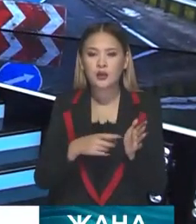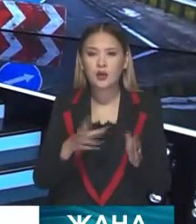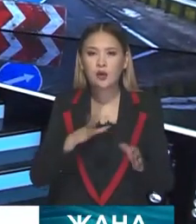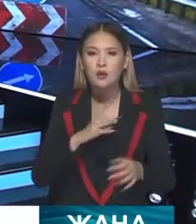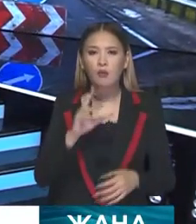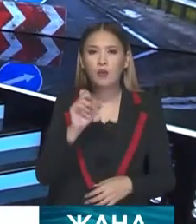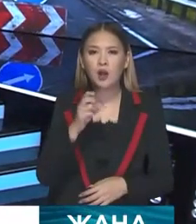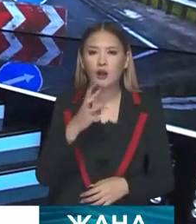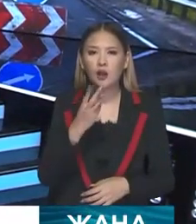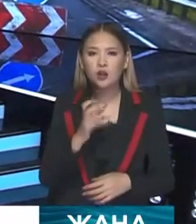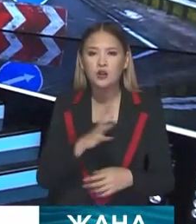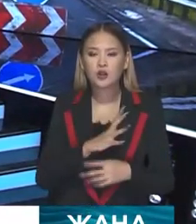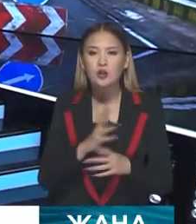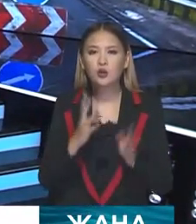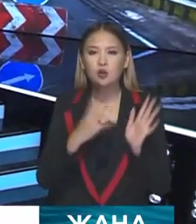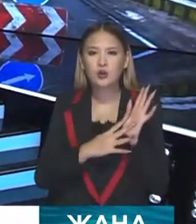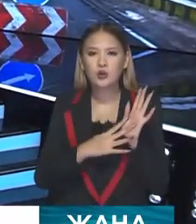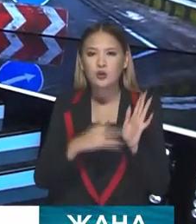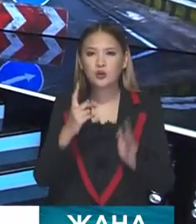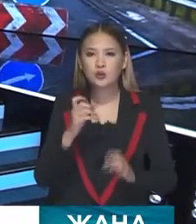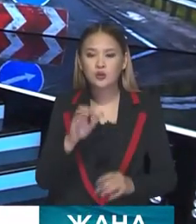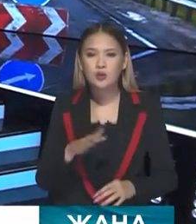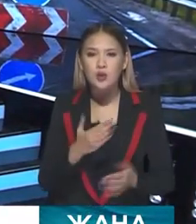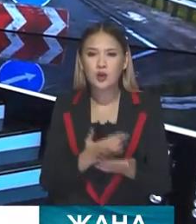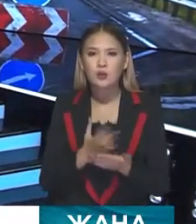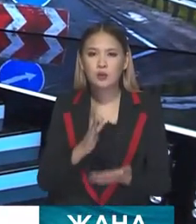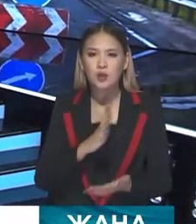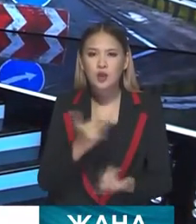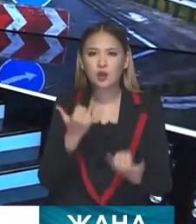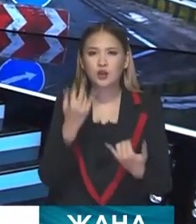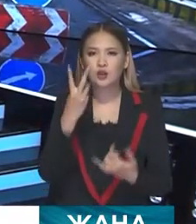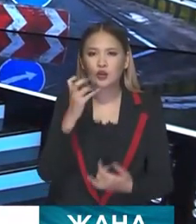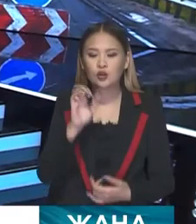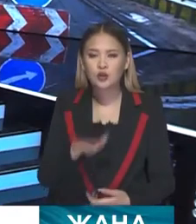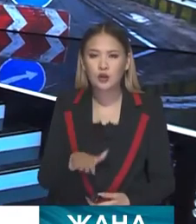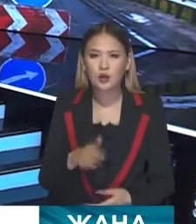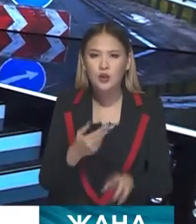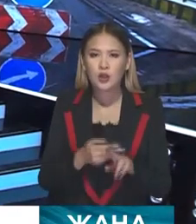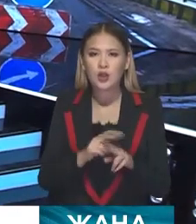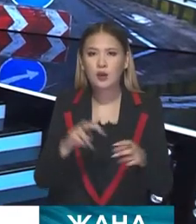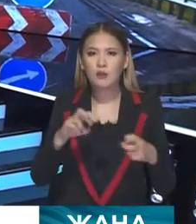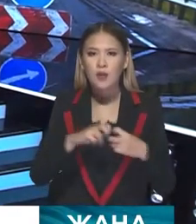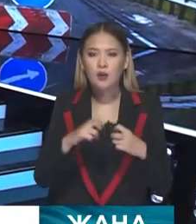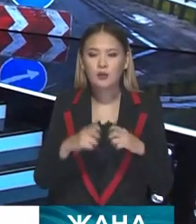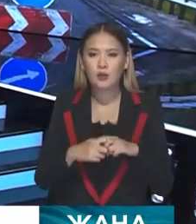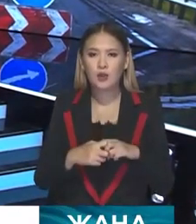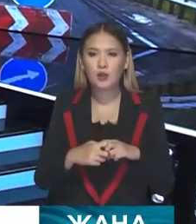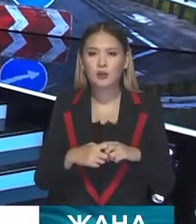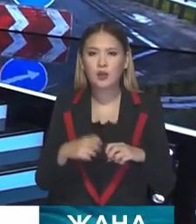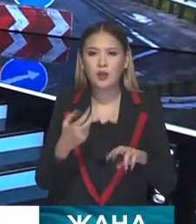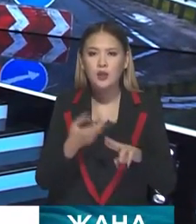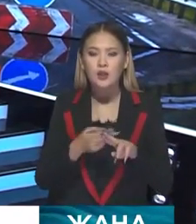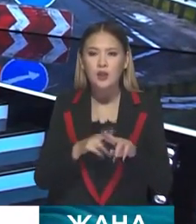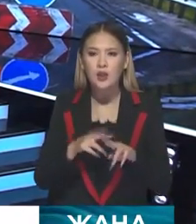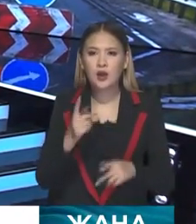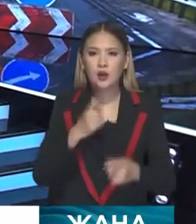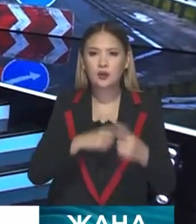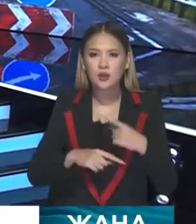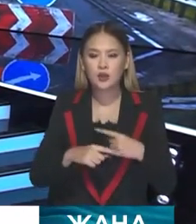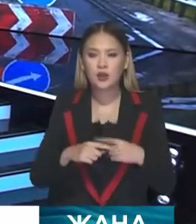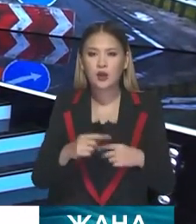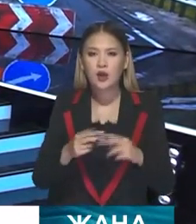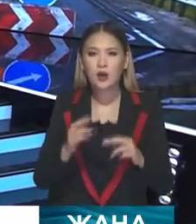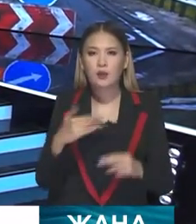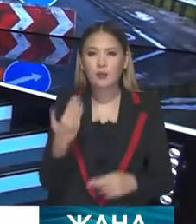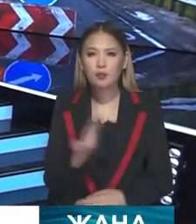90 100 мың теңгеден саламыз сметаға. А по факту қазіргі уақытта 200 мыңнан асып кетіп жатыр. Сондай мәселелер әрине мердігерлерге кері әсерін тегізіп жатыр. Ал біз